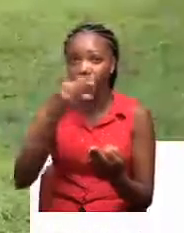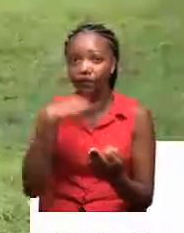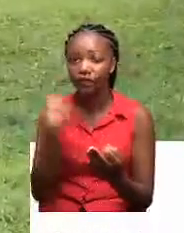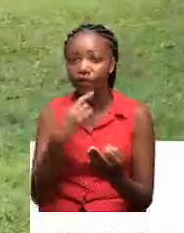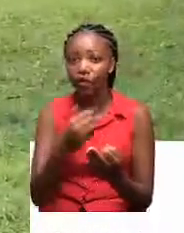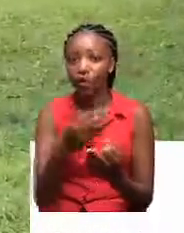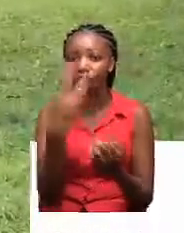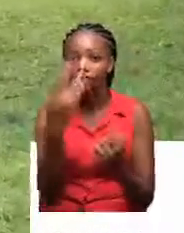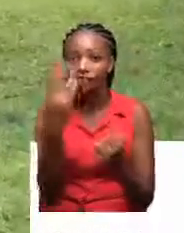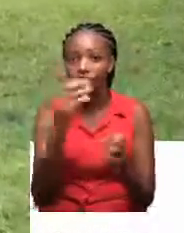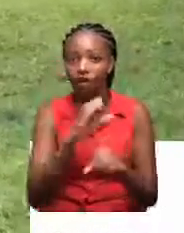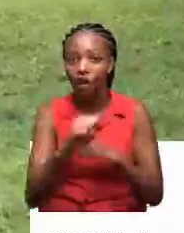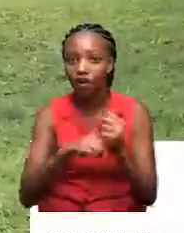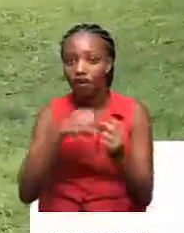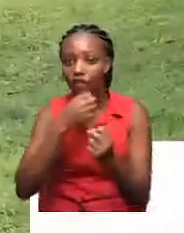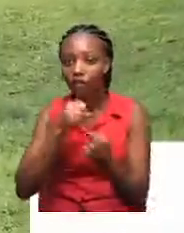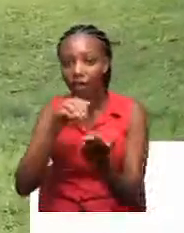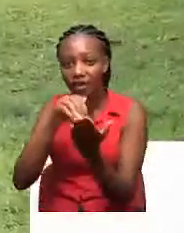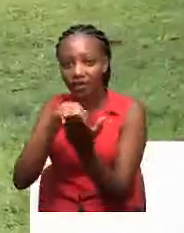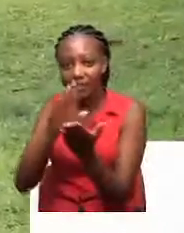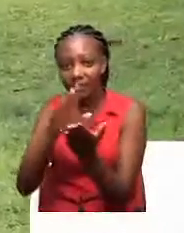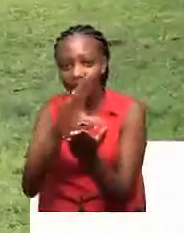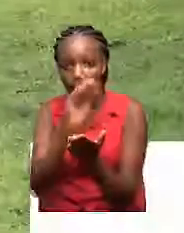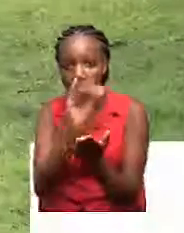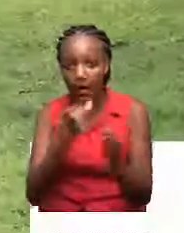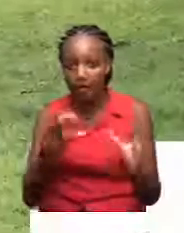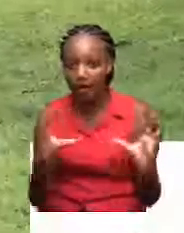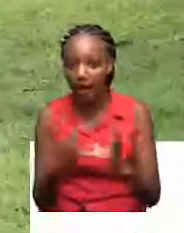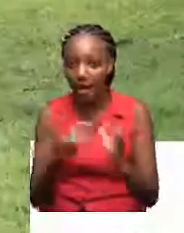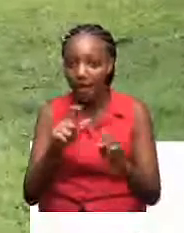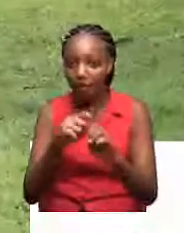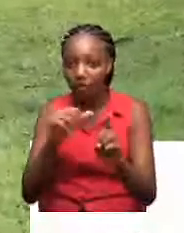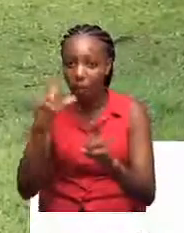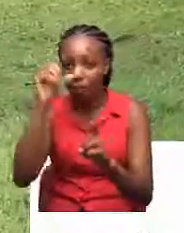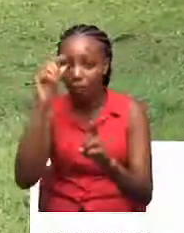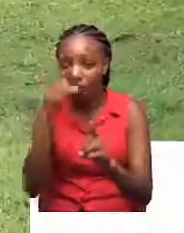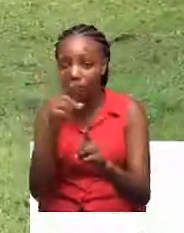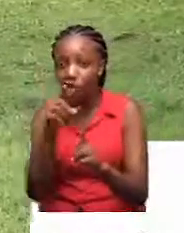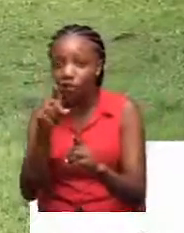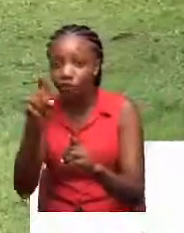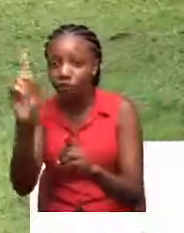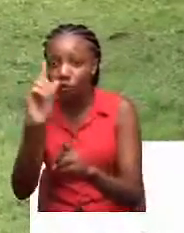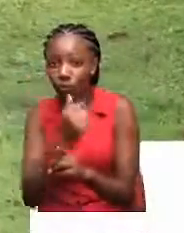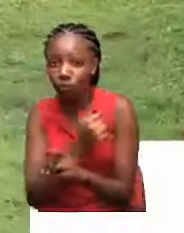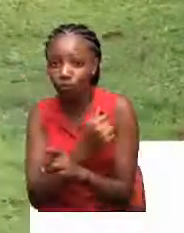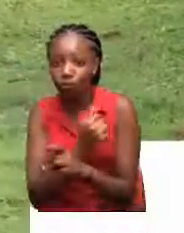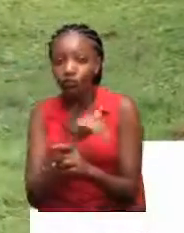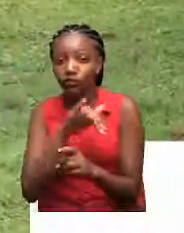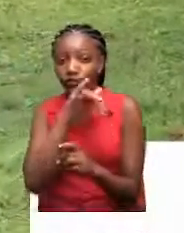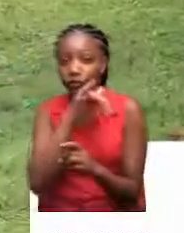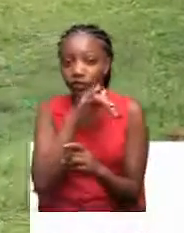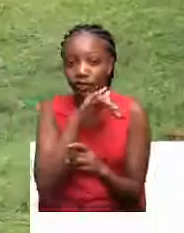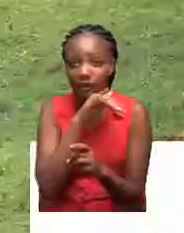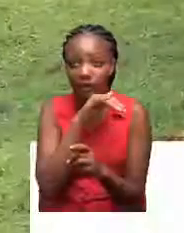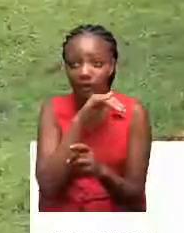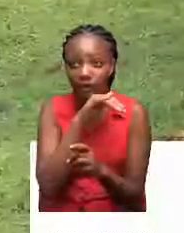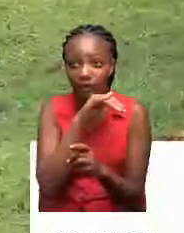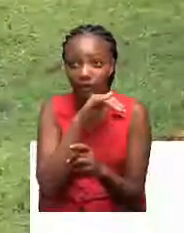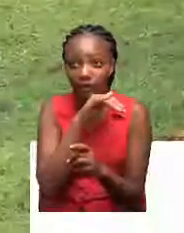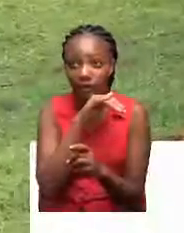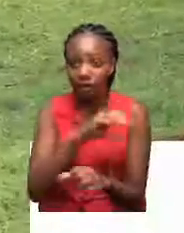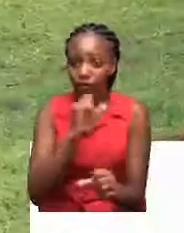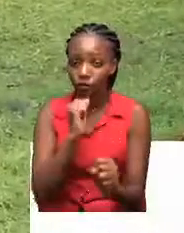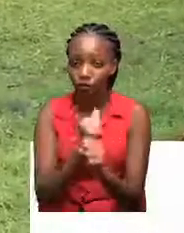miaka 44 alitumwa na kampuni hiyo kutoka Mombasa kuelekea nchi ya Uganda